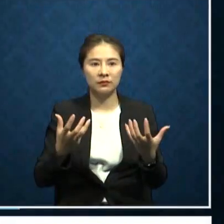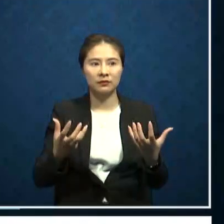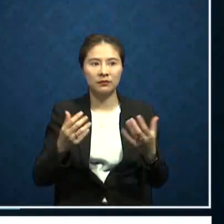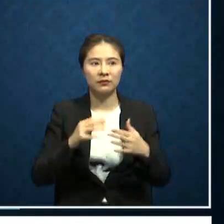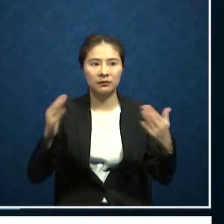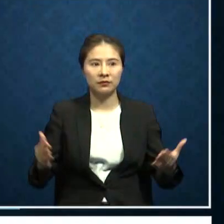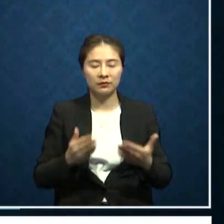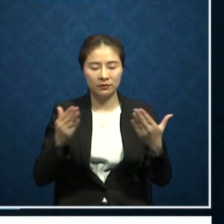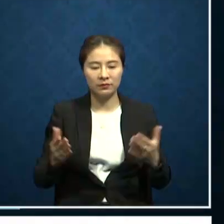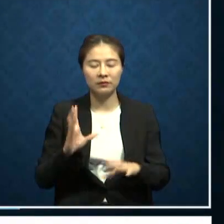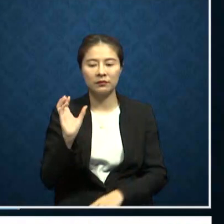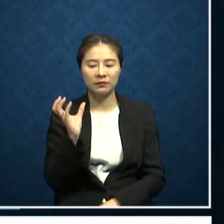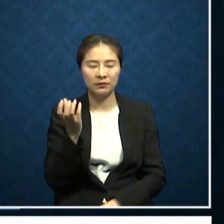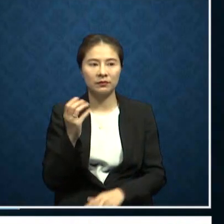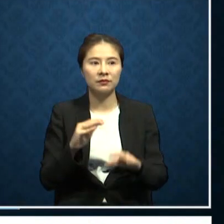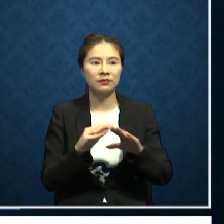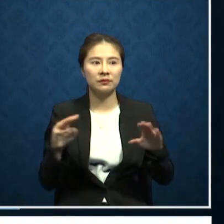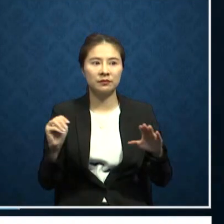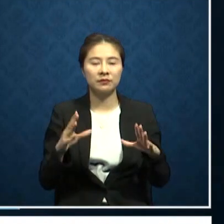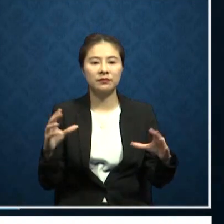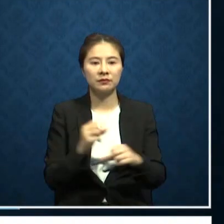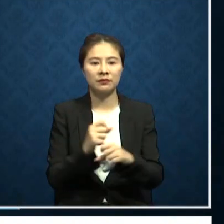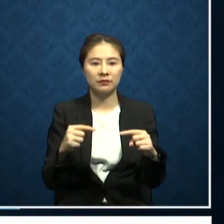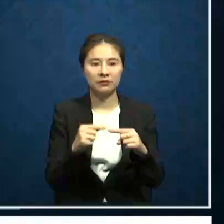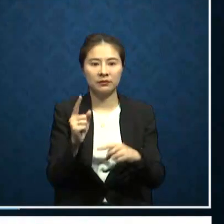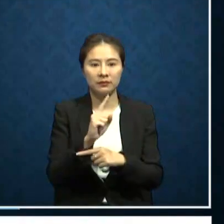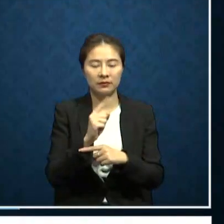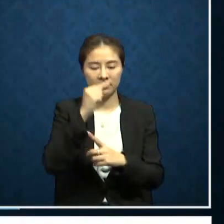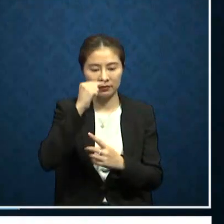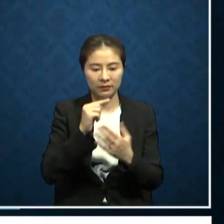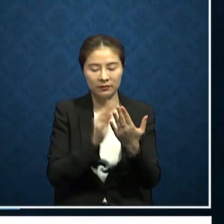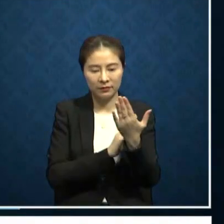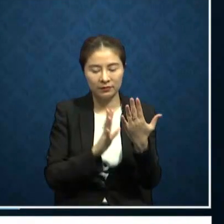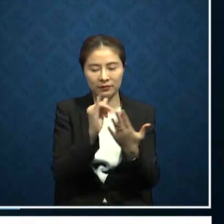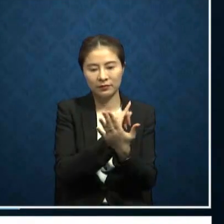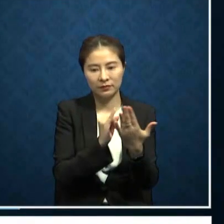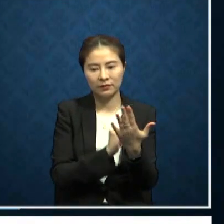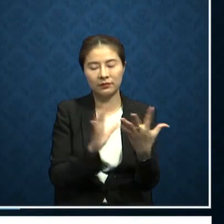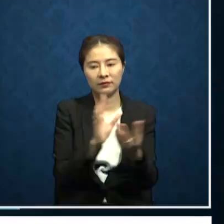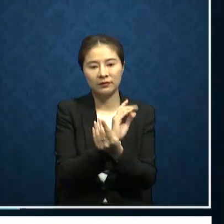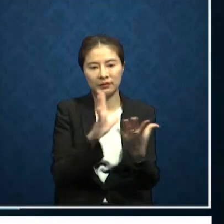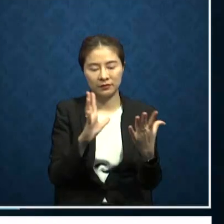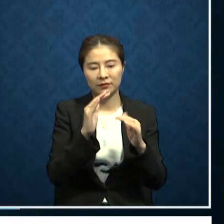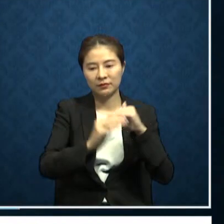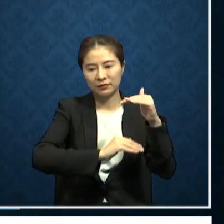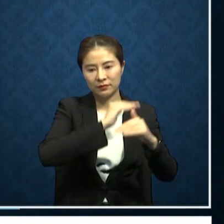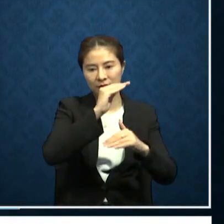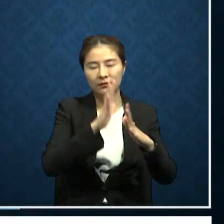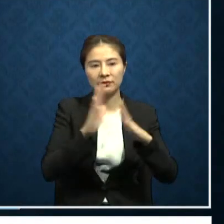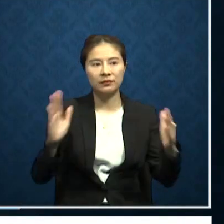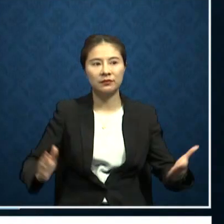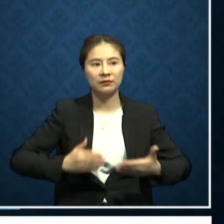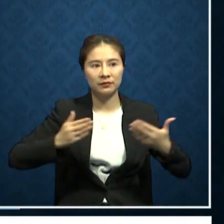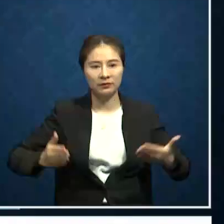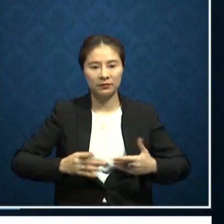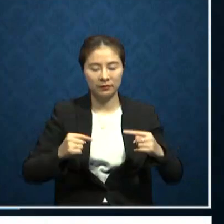ค่ะในบทสรุปนะคะประเทศไทยมีมรดกทางศิลปะวัฒนธรรมประเพณีที่มีศักยภาพสมควรได้รับการส่งเสริมนะคะ